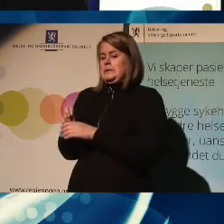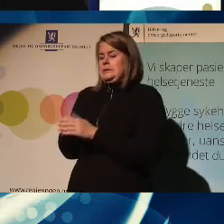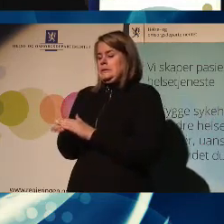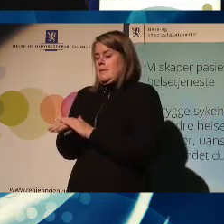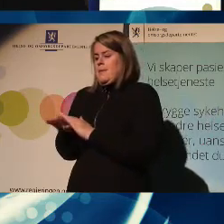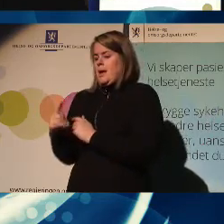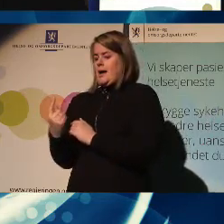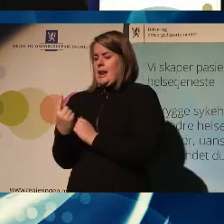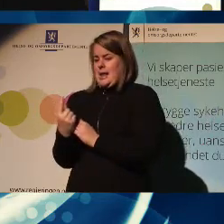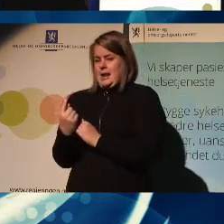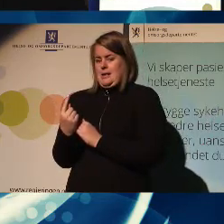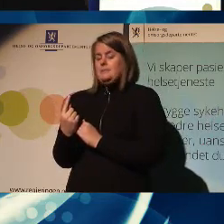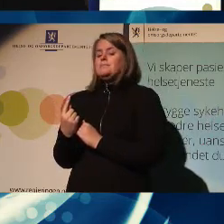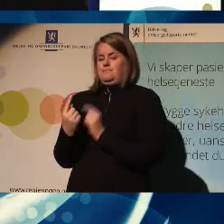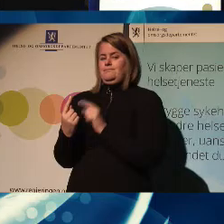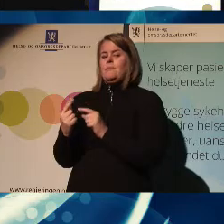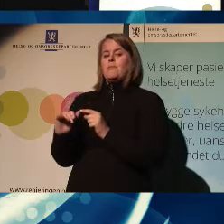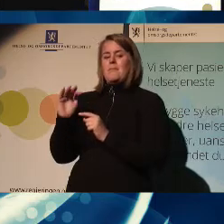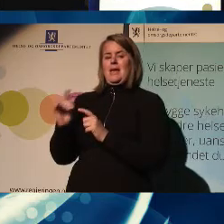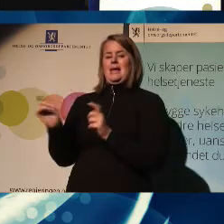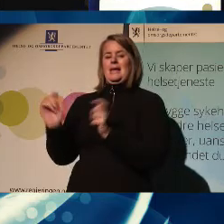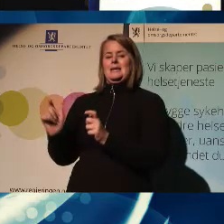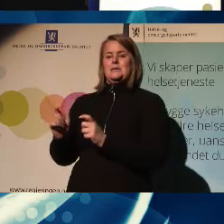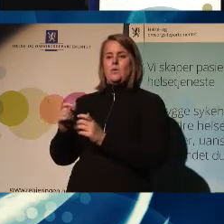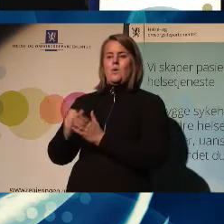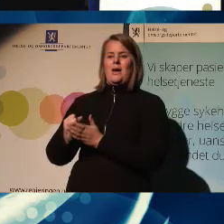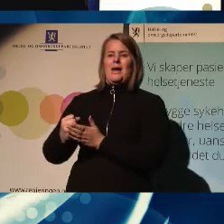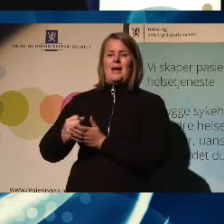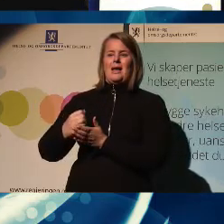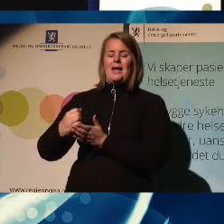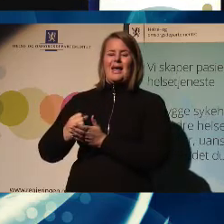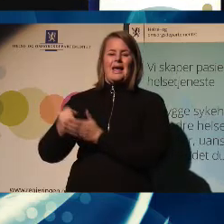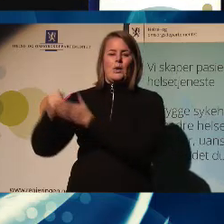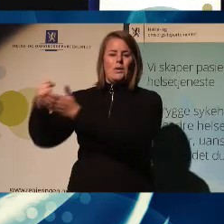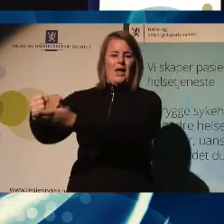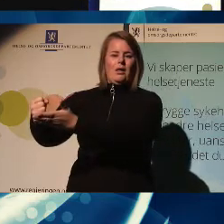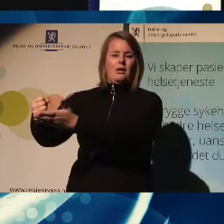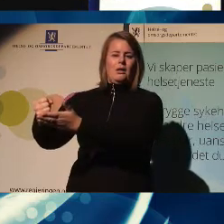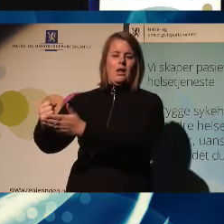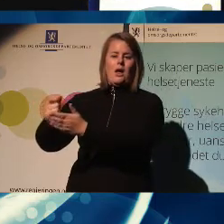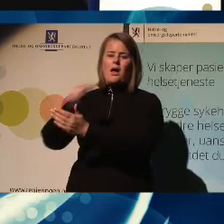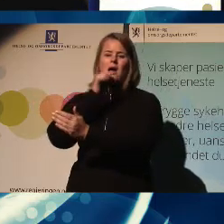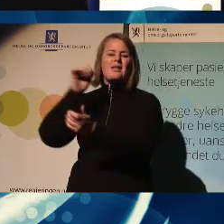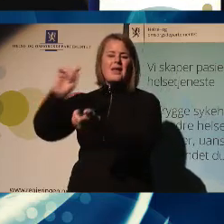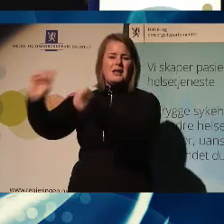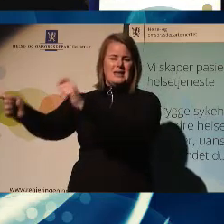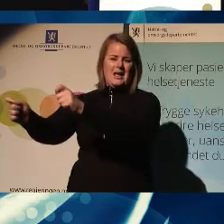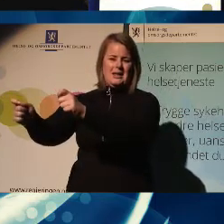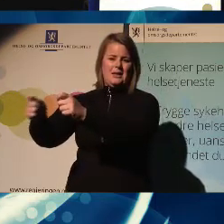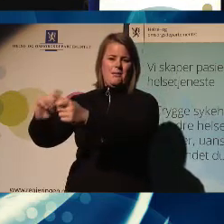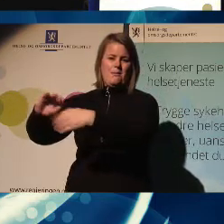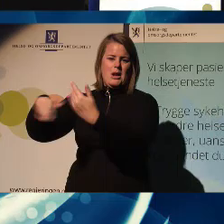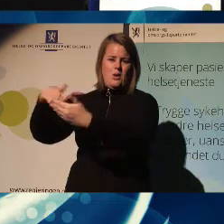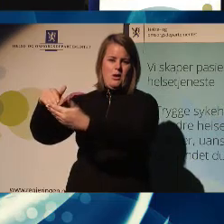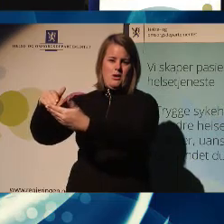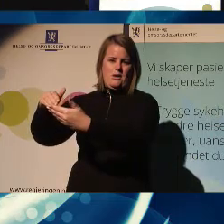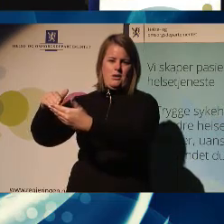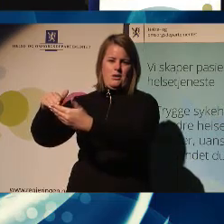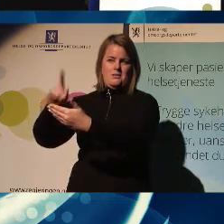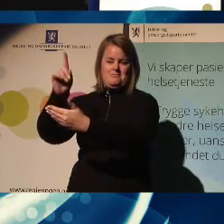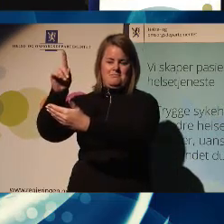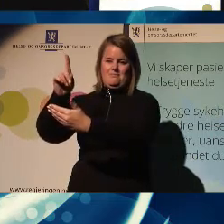risiko for å bli rekruttert til radikaliserte miljøer. Det vil vi ikke. Vi skal rekruttere